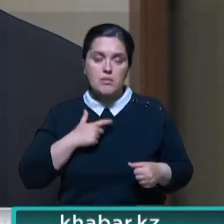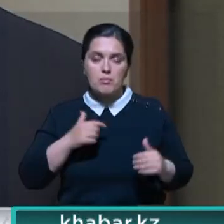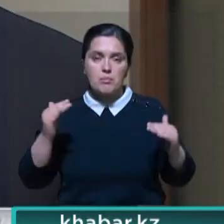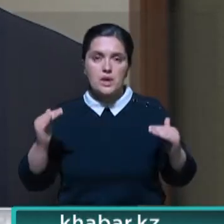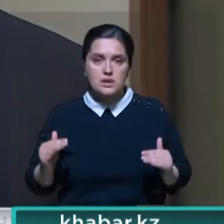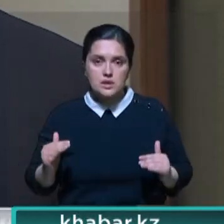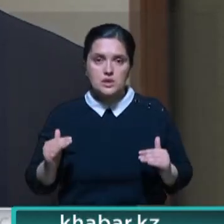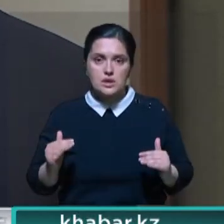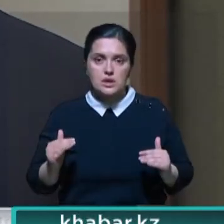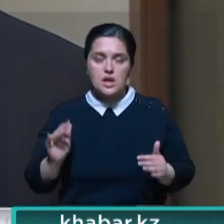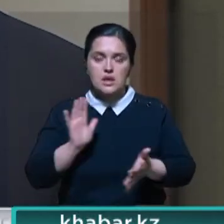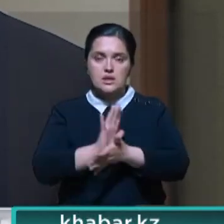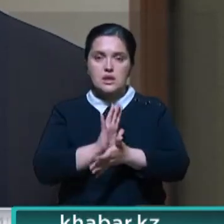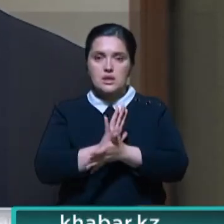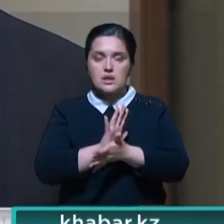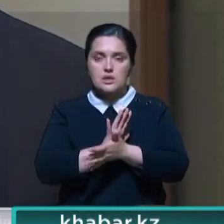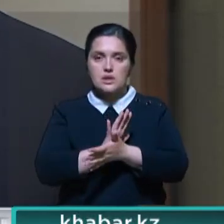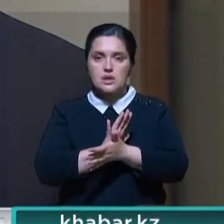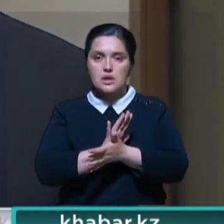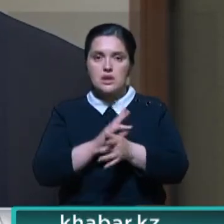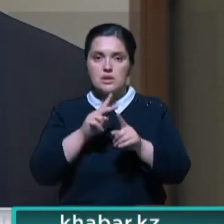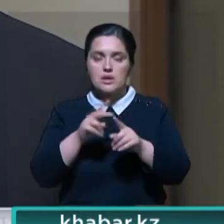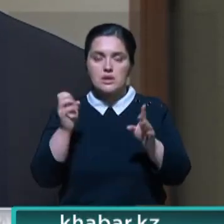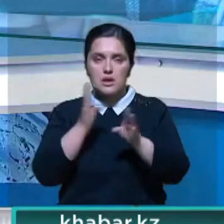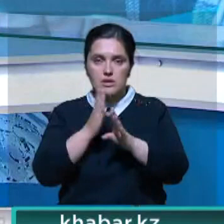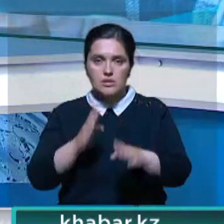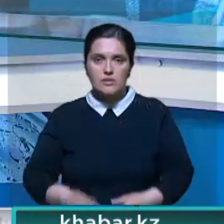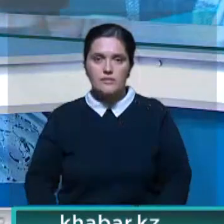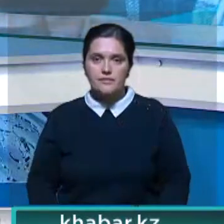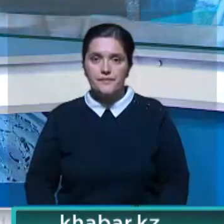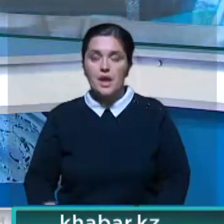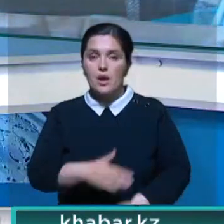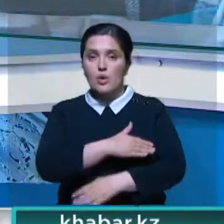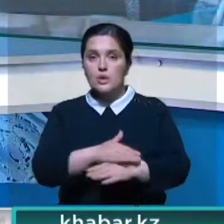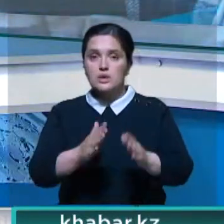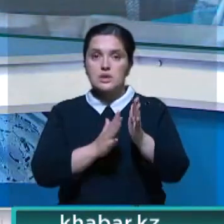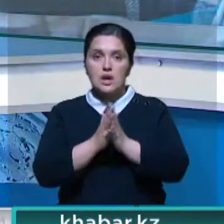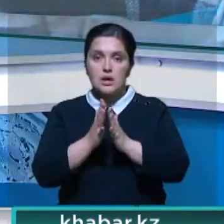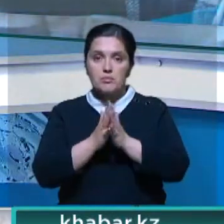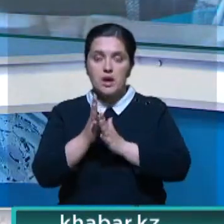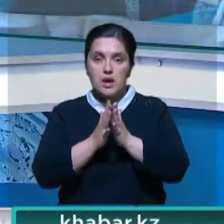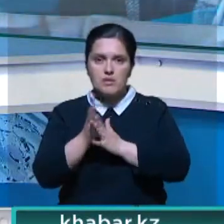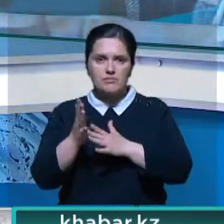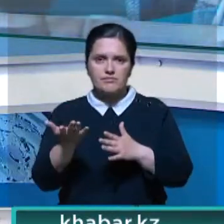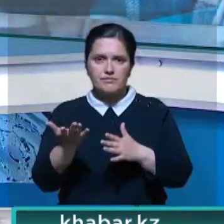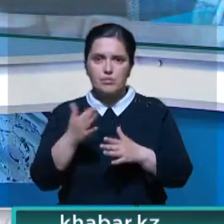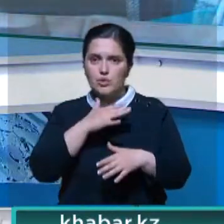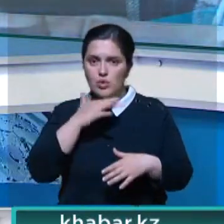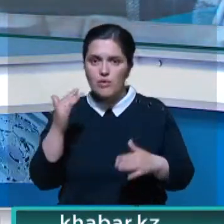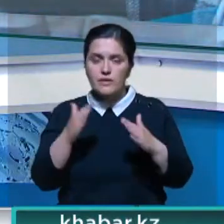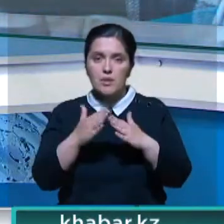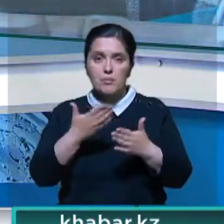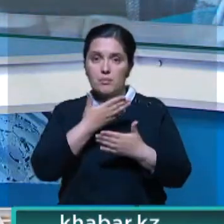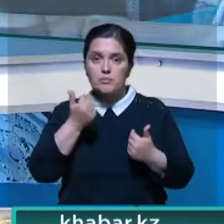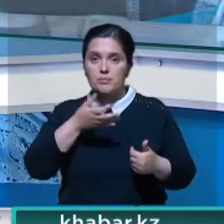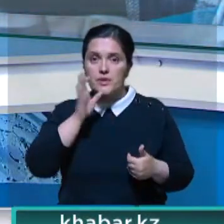каких-то загрязняющих веществ, нагрузки на экологию. Улицы зарастают бурьяном и чертополохом, а в